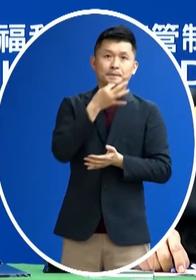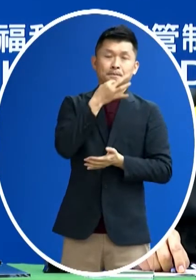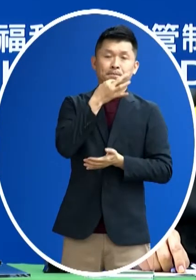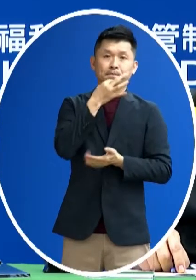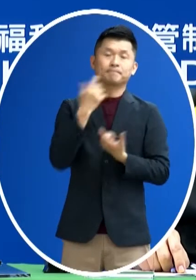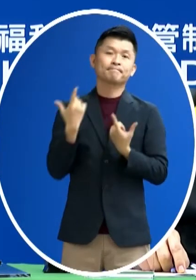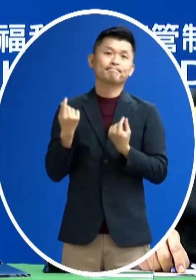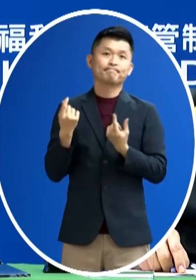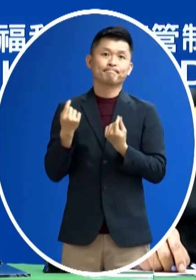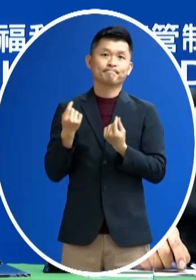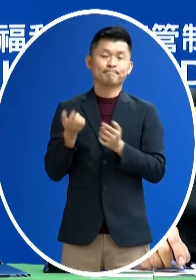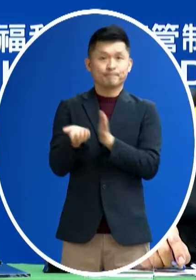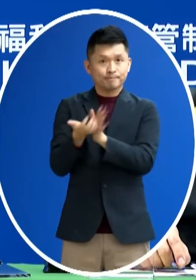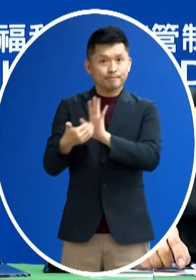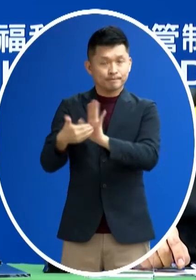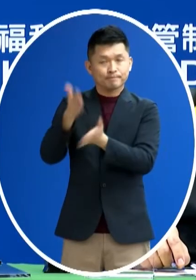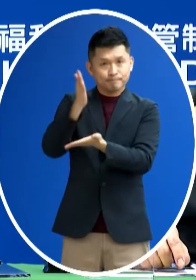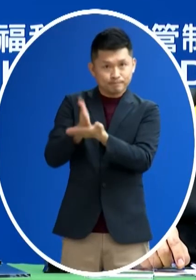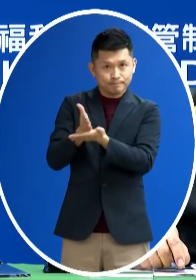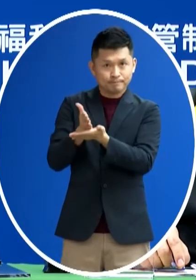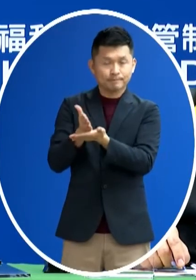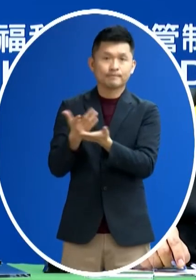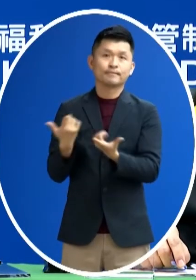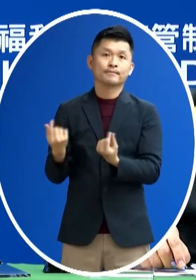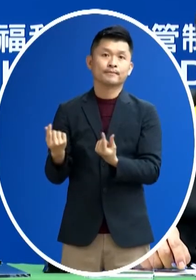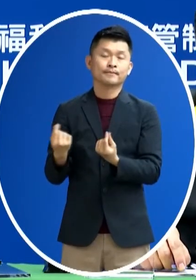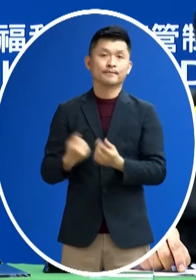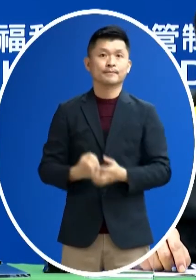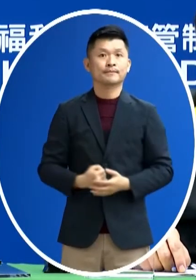的先停课。